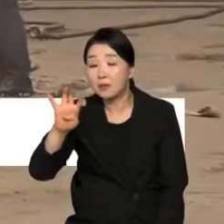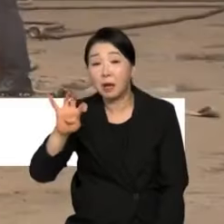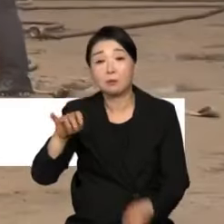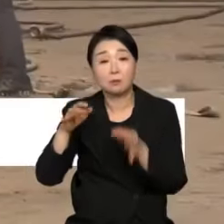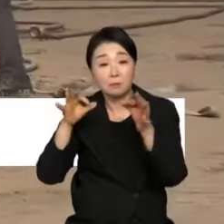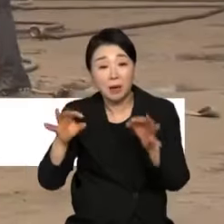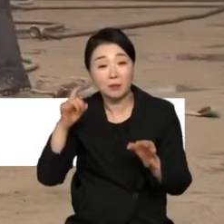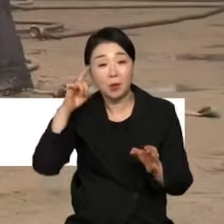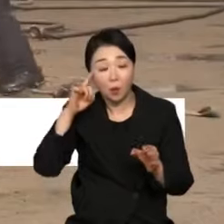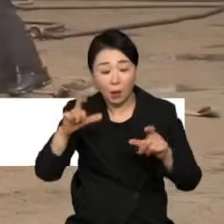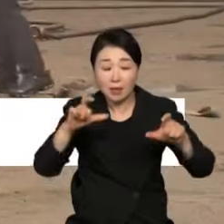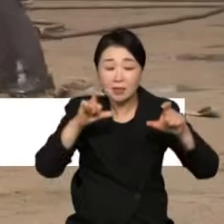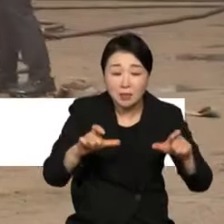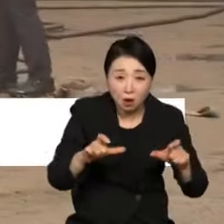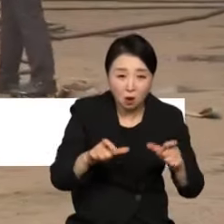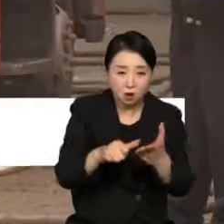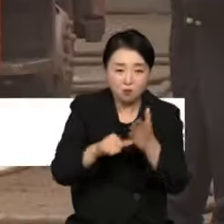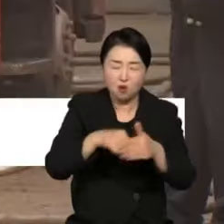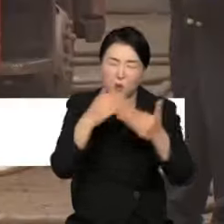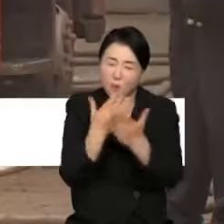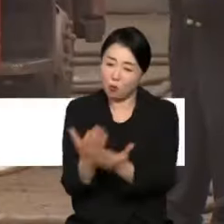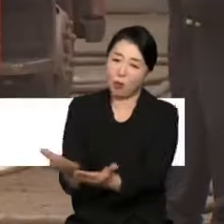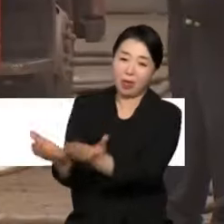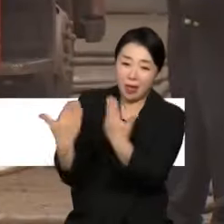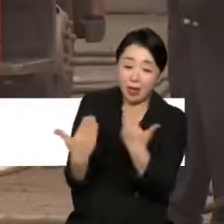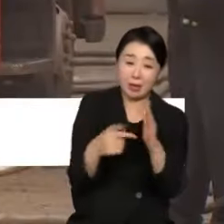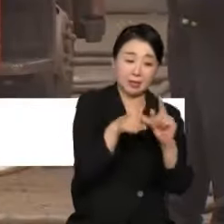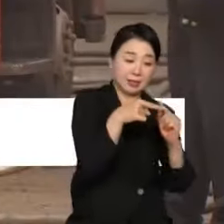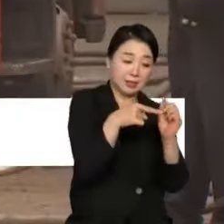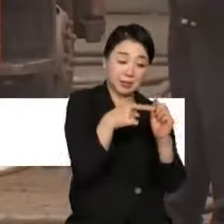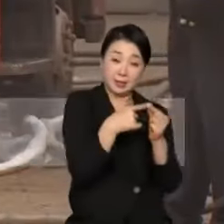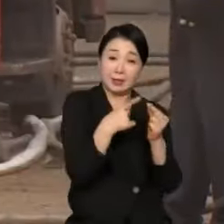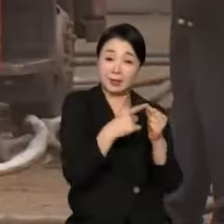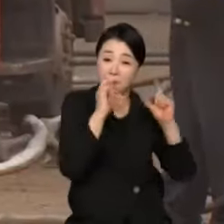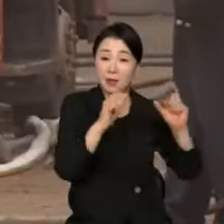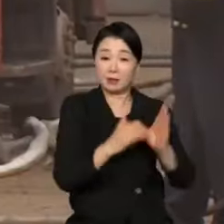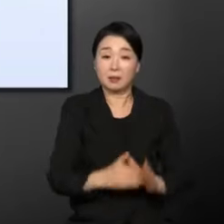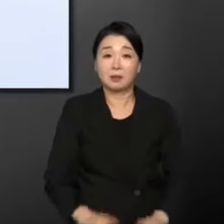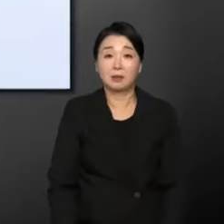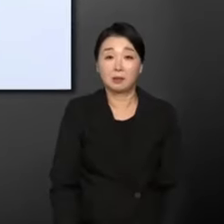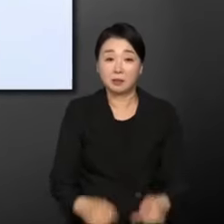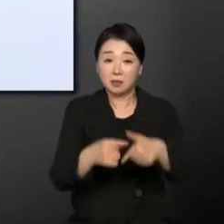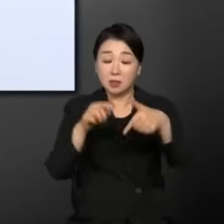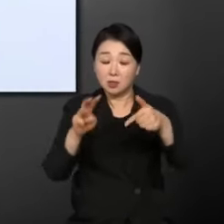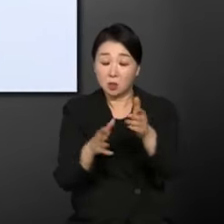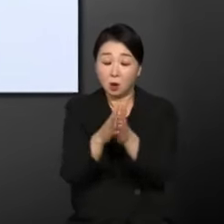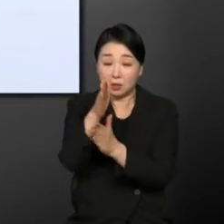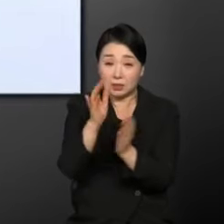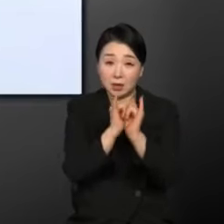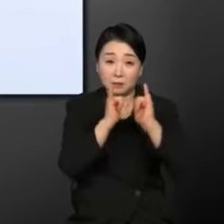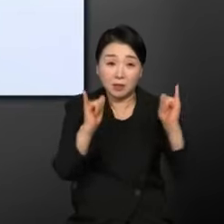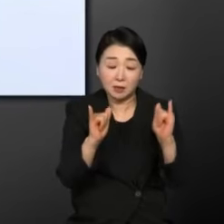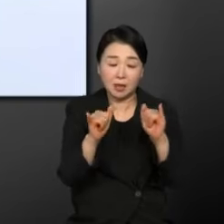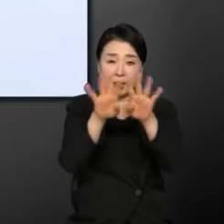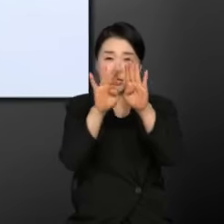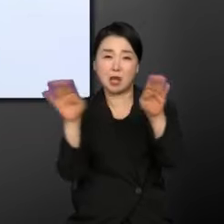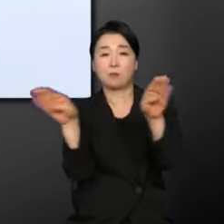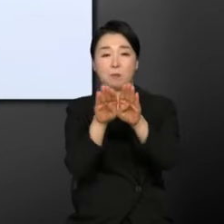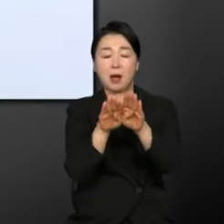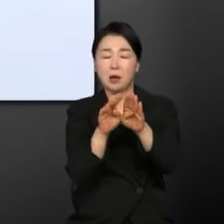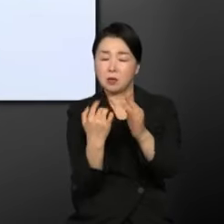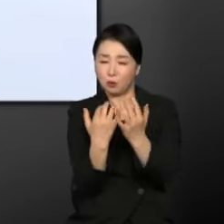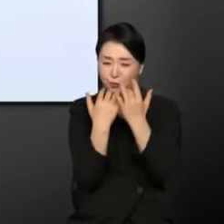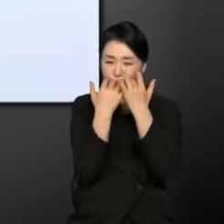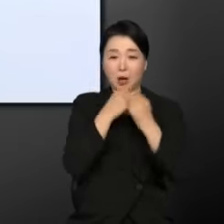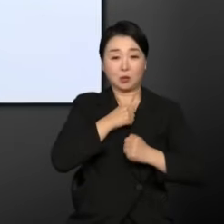소방서에 인력과 장비를 모두 동원하는 대응 1단계를 발령했습니다. 인천시는 주민들에게 창문을 닫고 연기